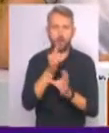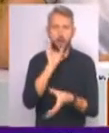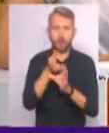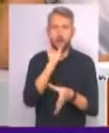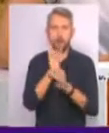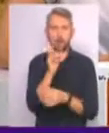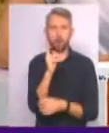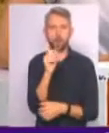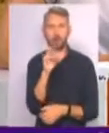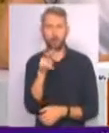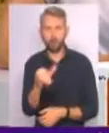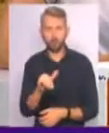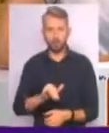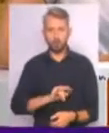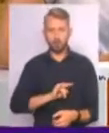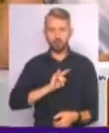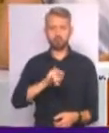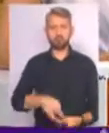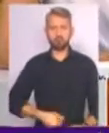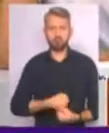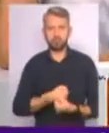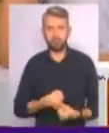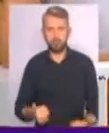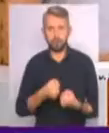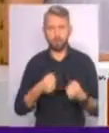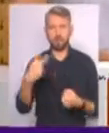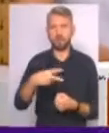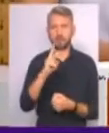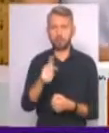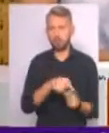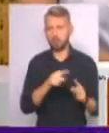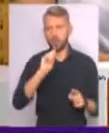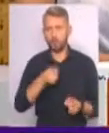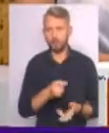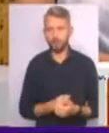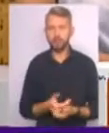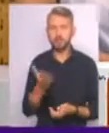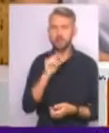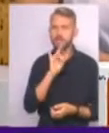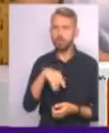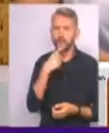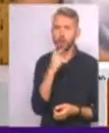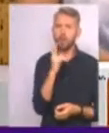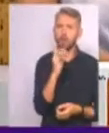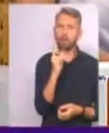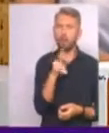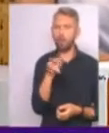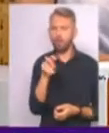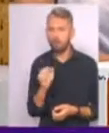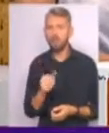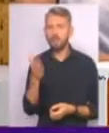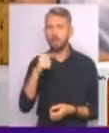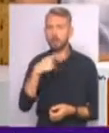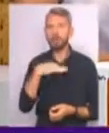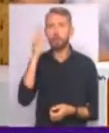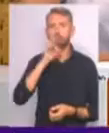Кока-Колу. Растет живот. Поправка 20 килограмм за год. Спасибо. Ну, давайте не говорить про Кока-Колу, давайте делать? Говорить про